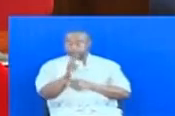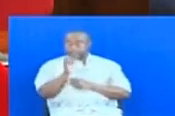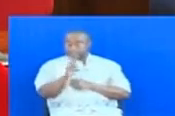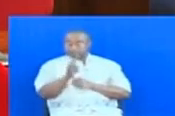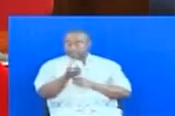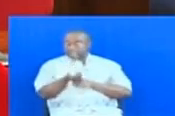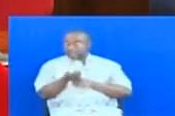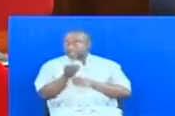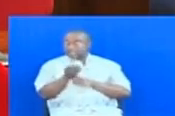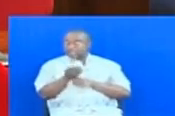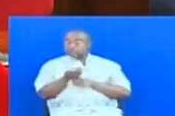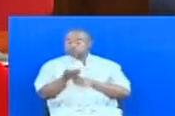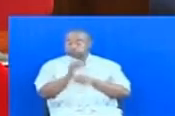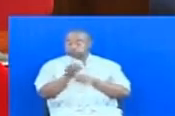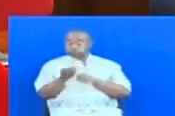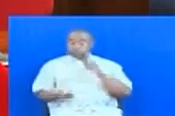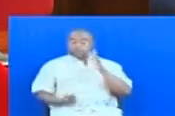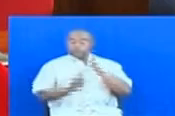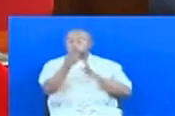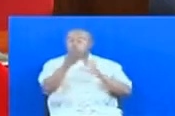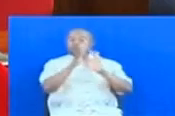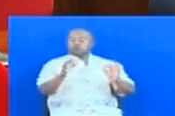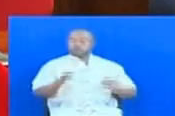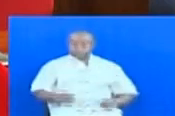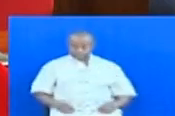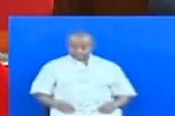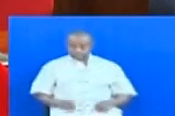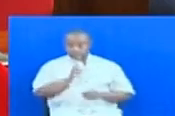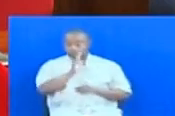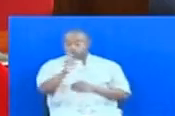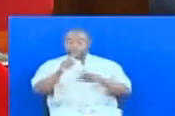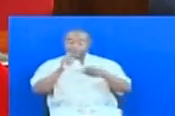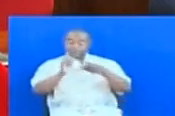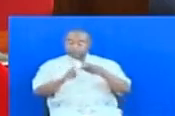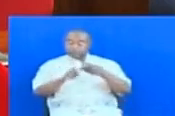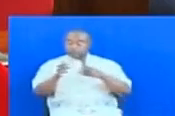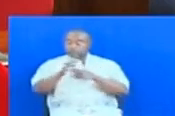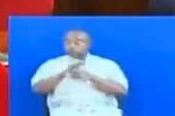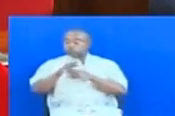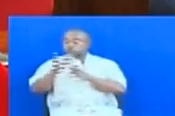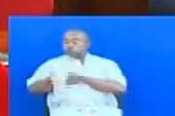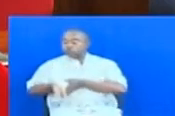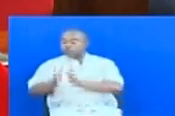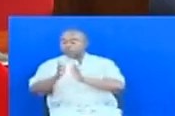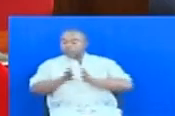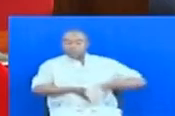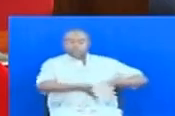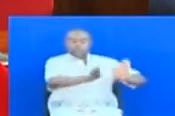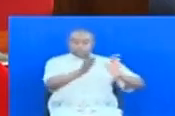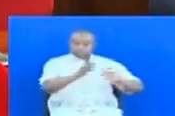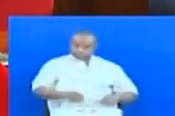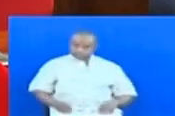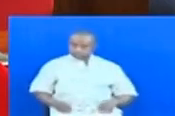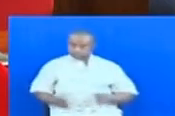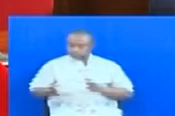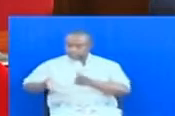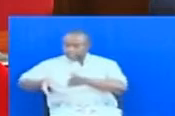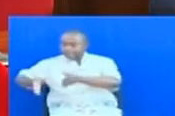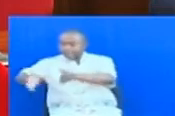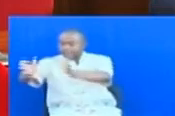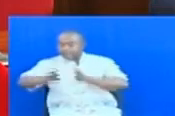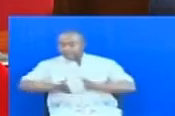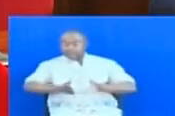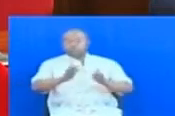ufanisi uliokusudiwa. Hoja ya tatu ni kuhusu barabara zetu zinazokwenda katika miradi